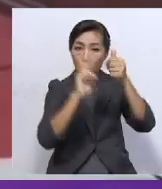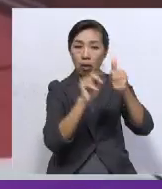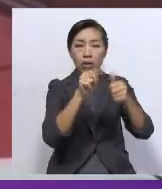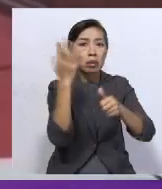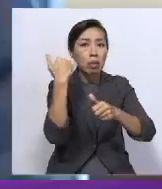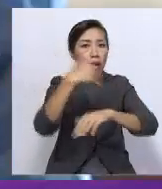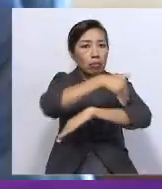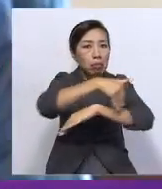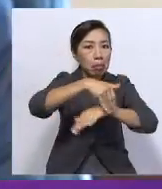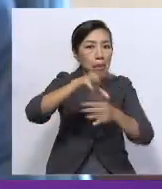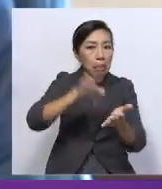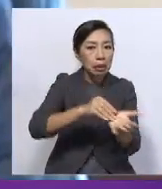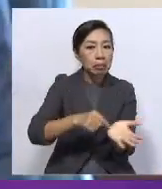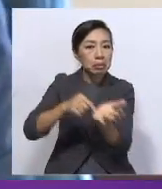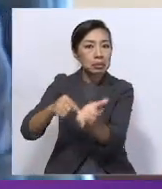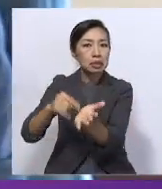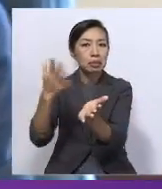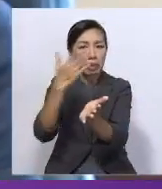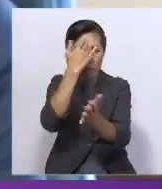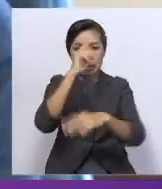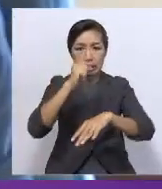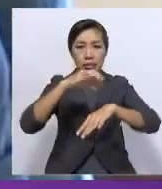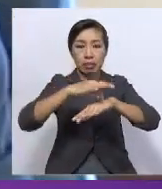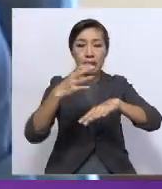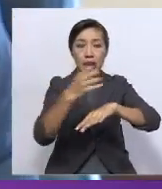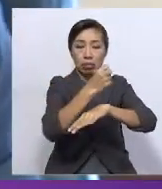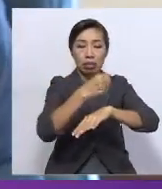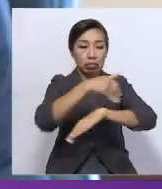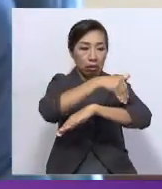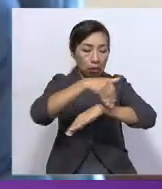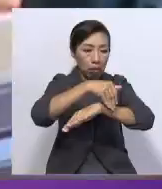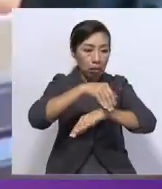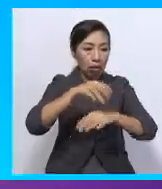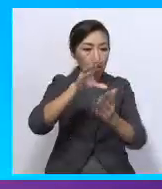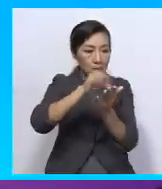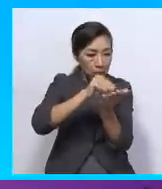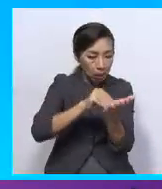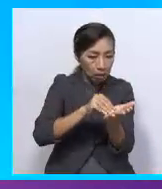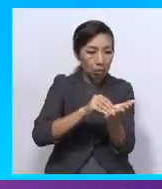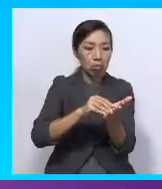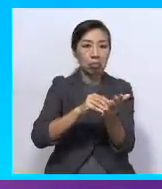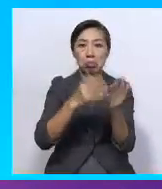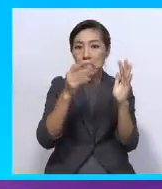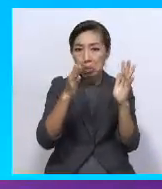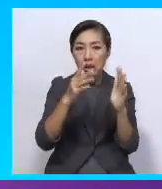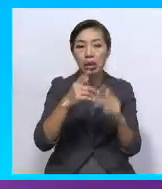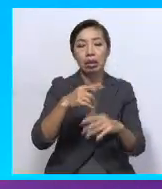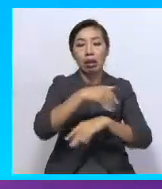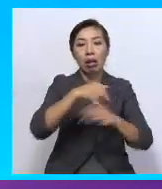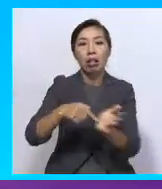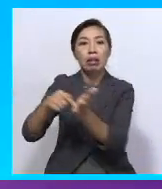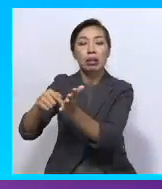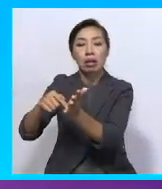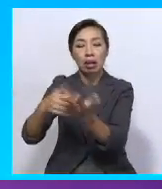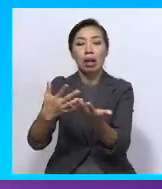งในรายการแสดงบัญชีทรัพย์สินและหนี้สินของผู้ดำรงตำแหน่งทางการเมืองต่อปปช.นะครับก็จะได้มีการรายงานผลการตรวจสอบเบื้องต้น